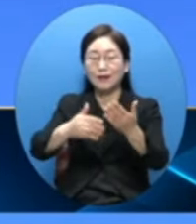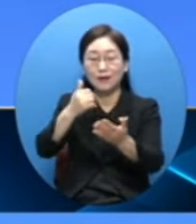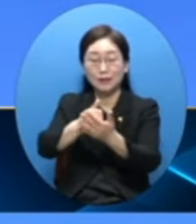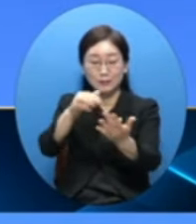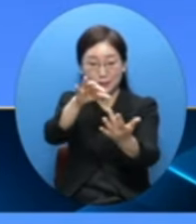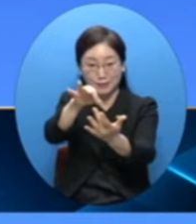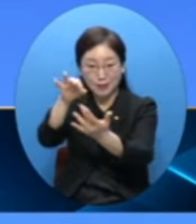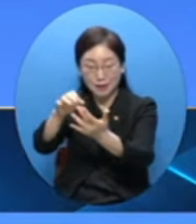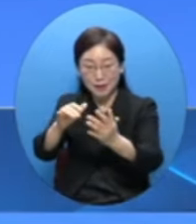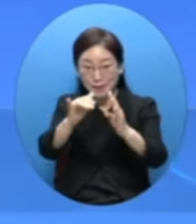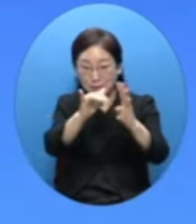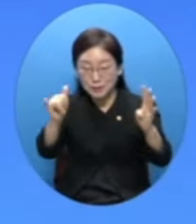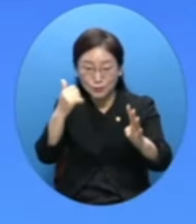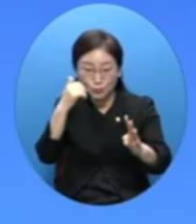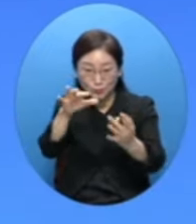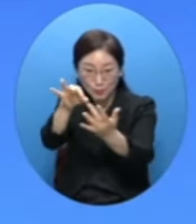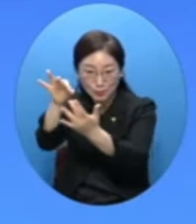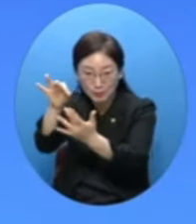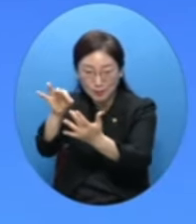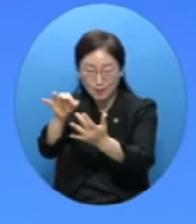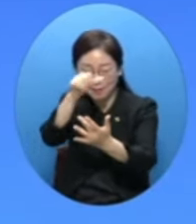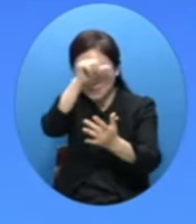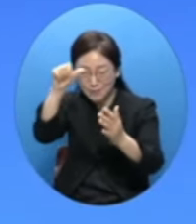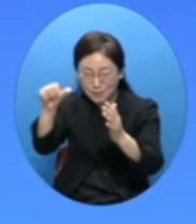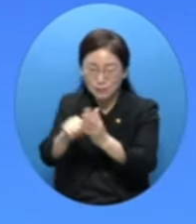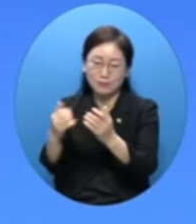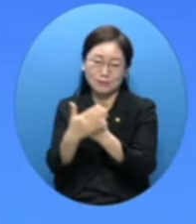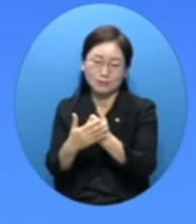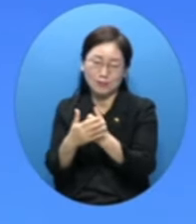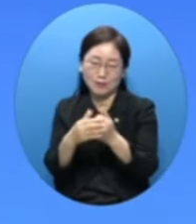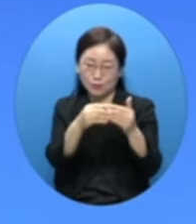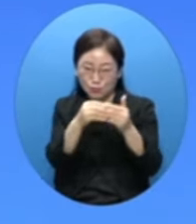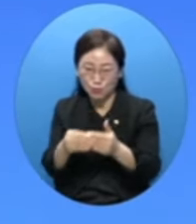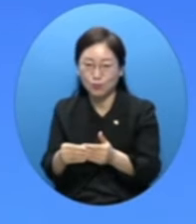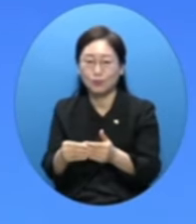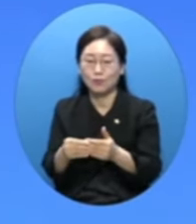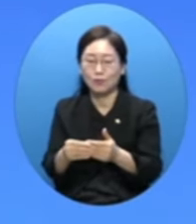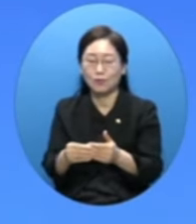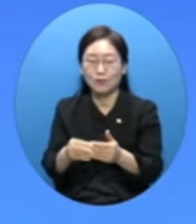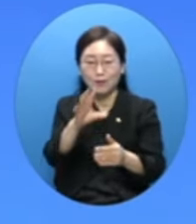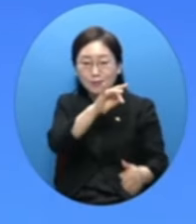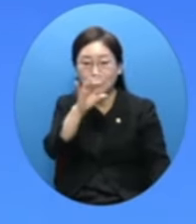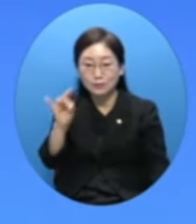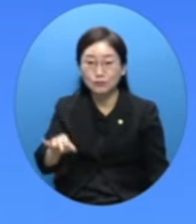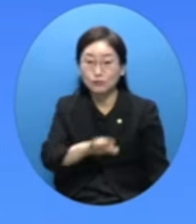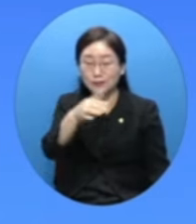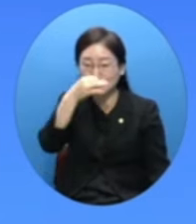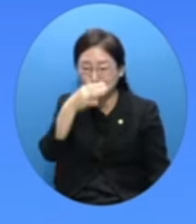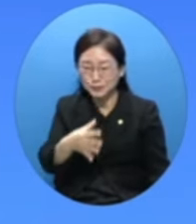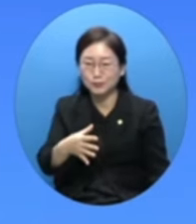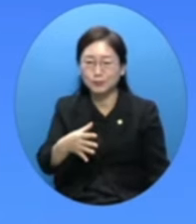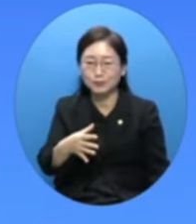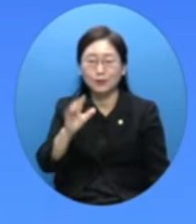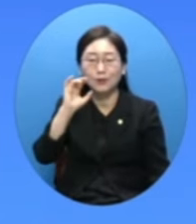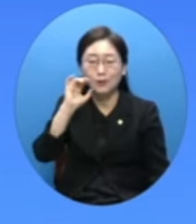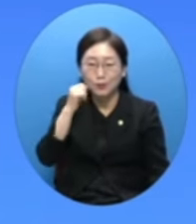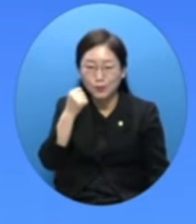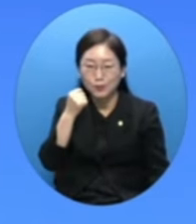백성의 일생을 은혜 가운데로 인도해 주십니다 아멘 때때로 우리에게 힘들고